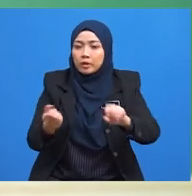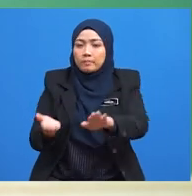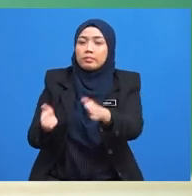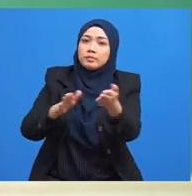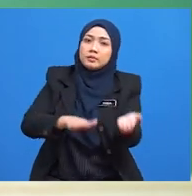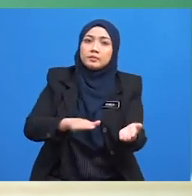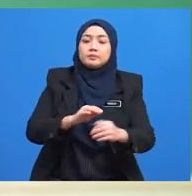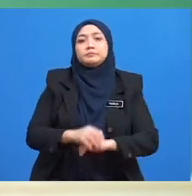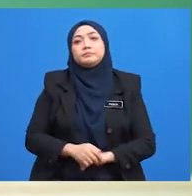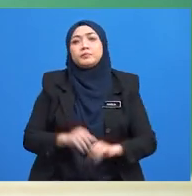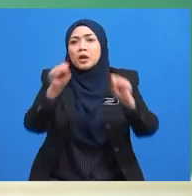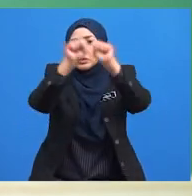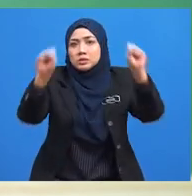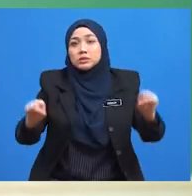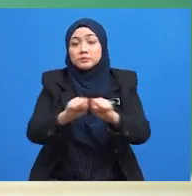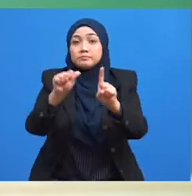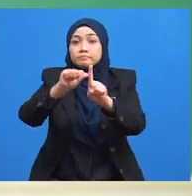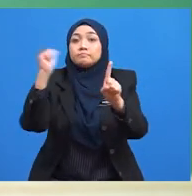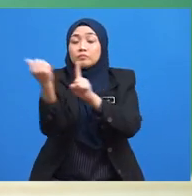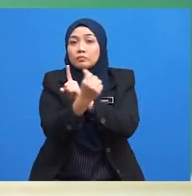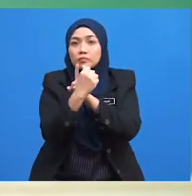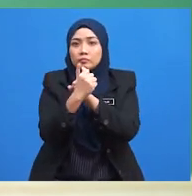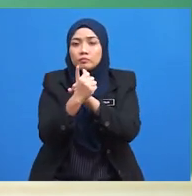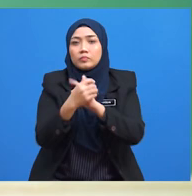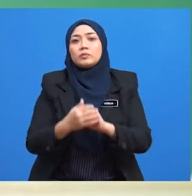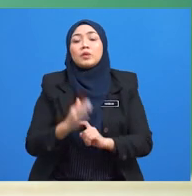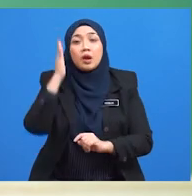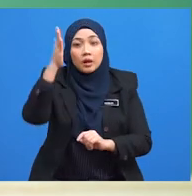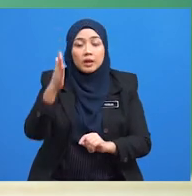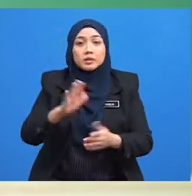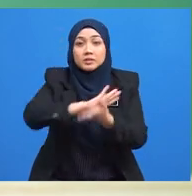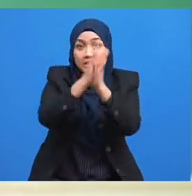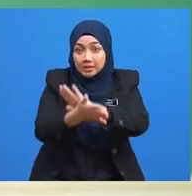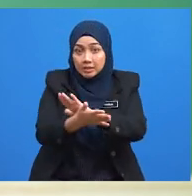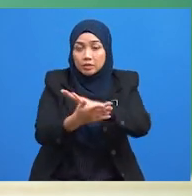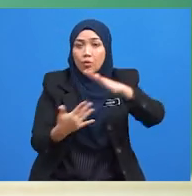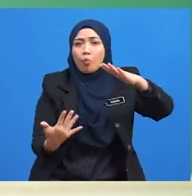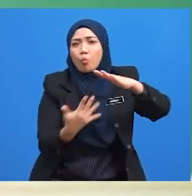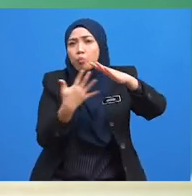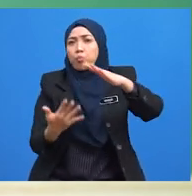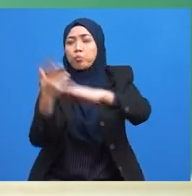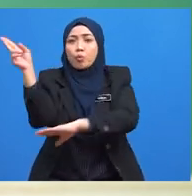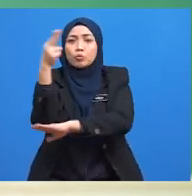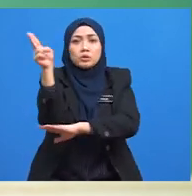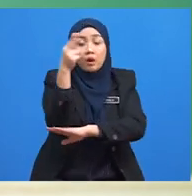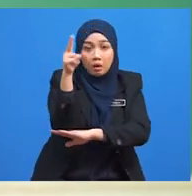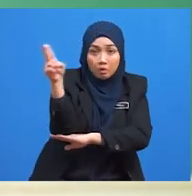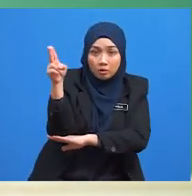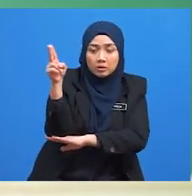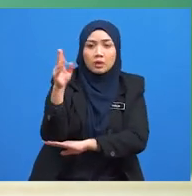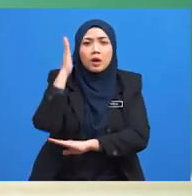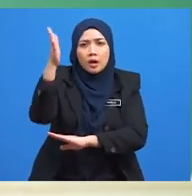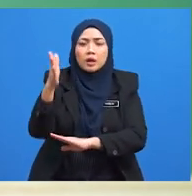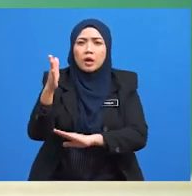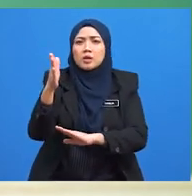pula akan menyebabkan berlakunya kebakaran hutan semula jadi dan akan memusnahkan